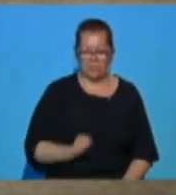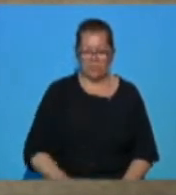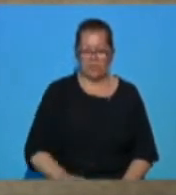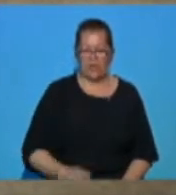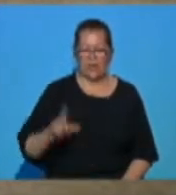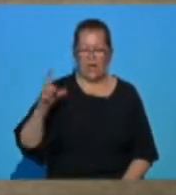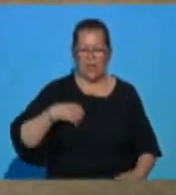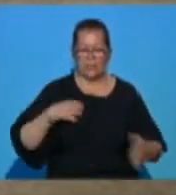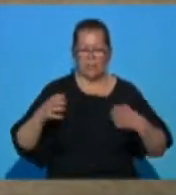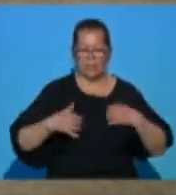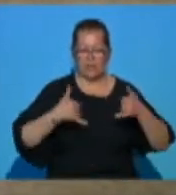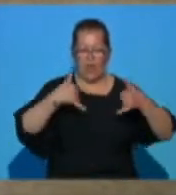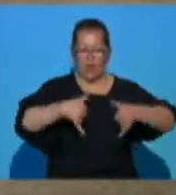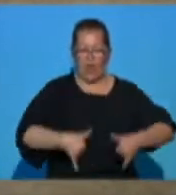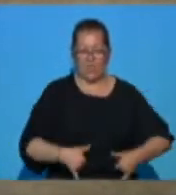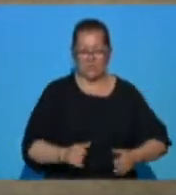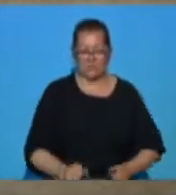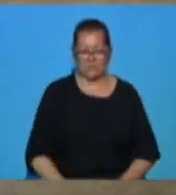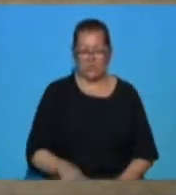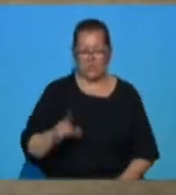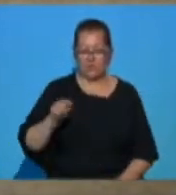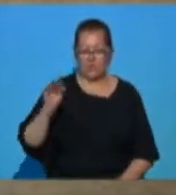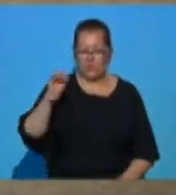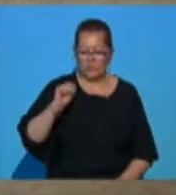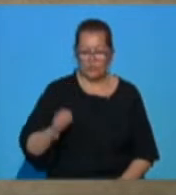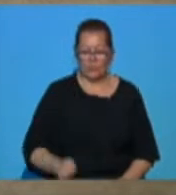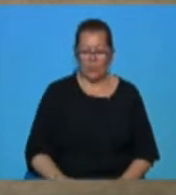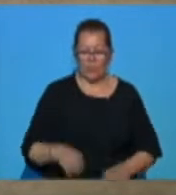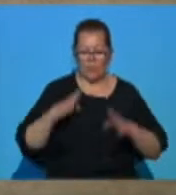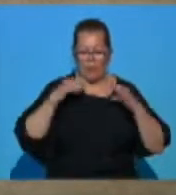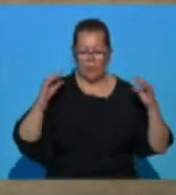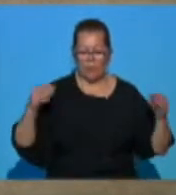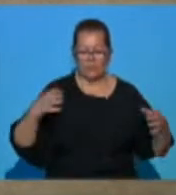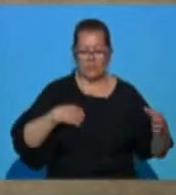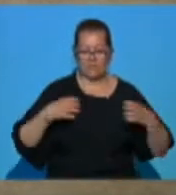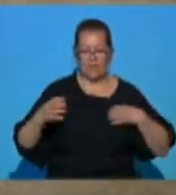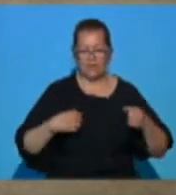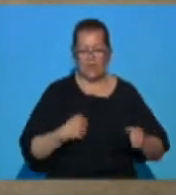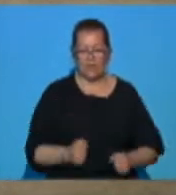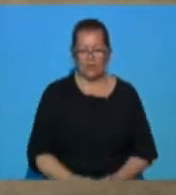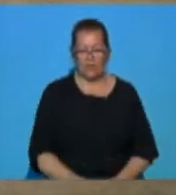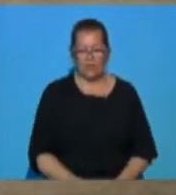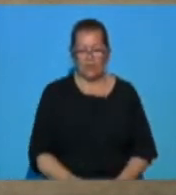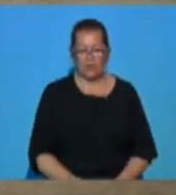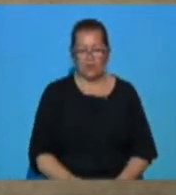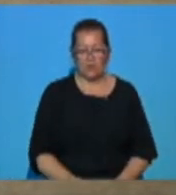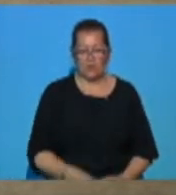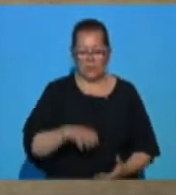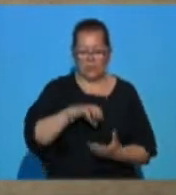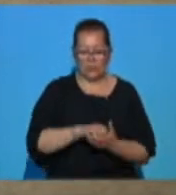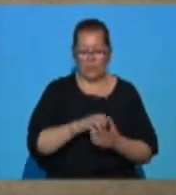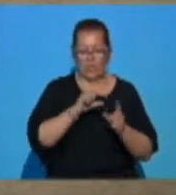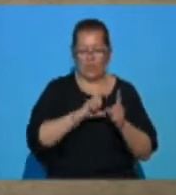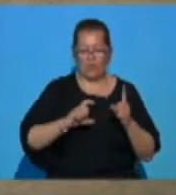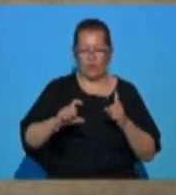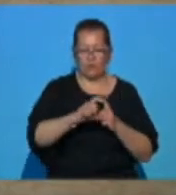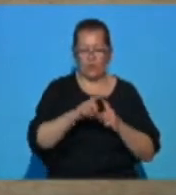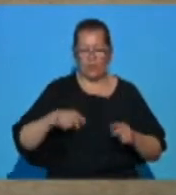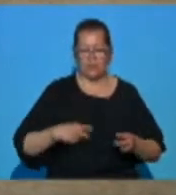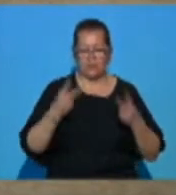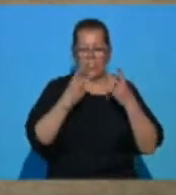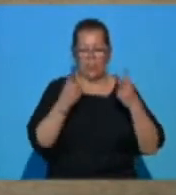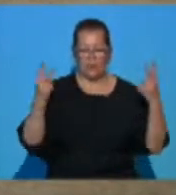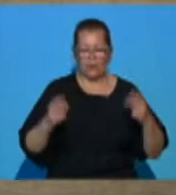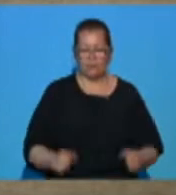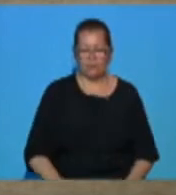și astăzi și până pe 29 la cât de multe spectacole vor putea. domeniul culturii este extrem de important. Ce